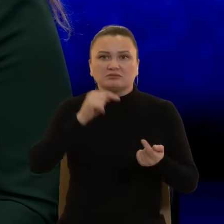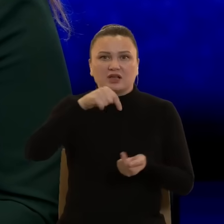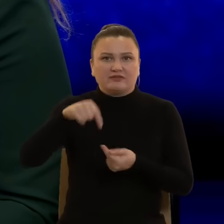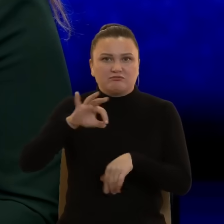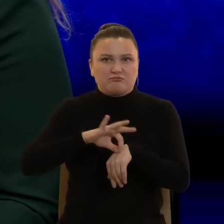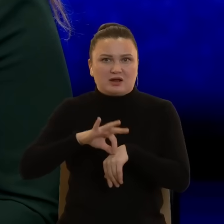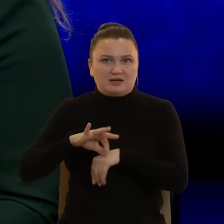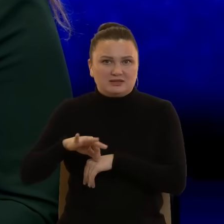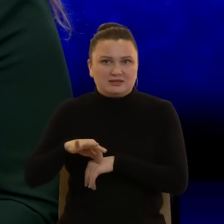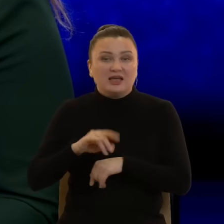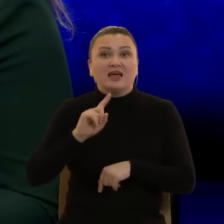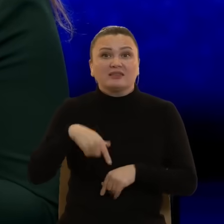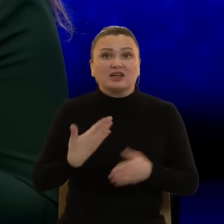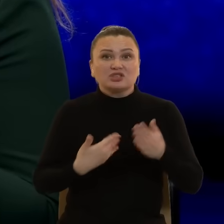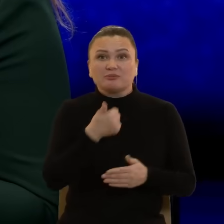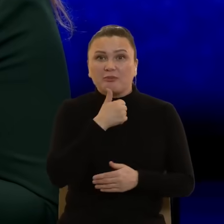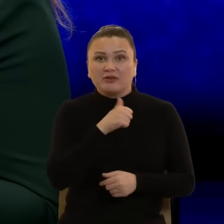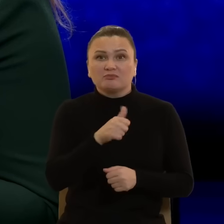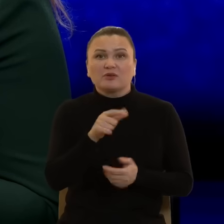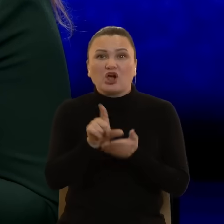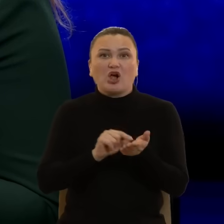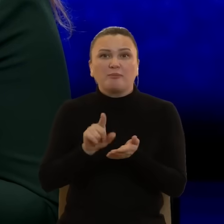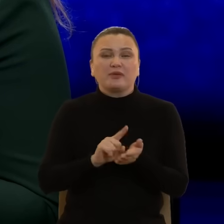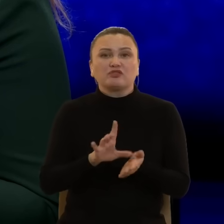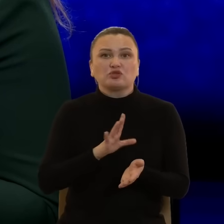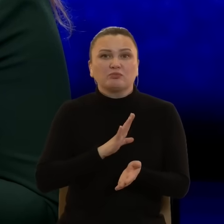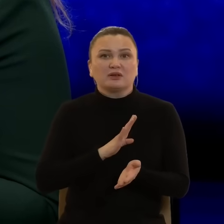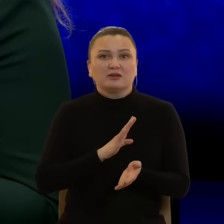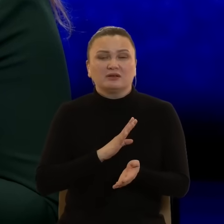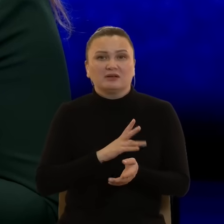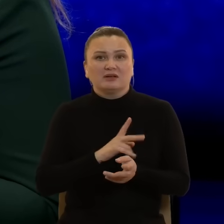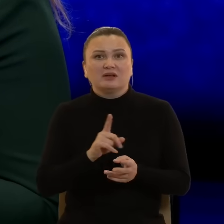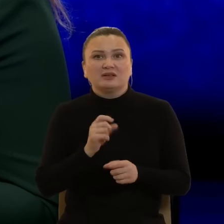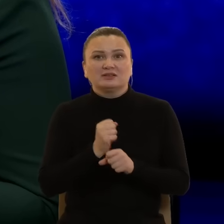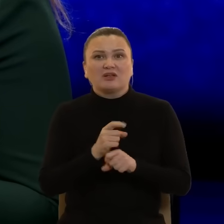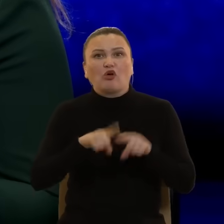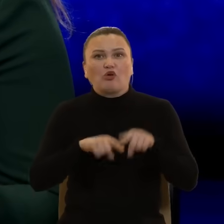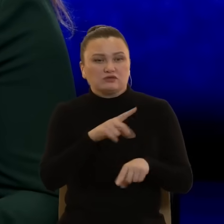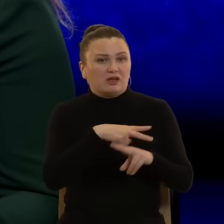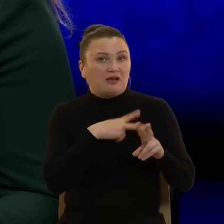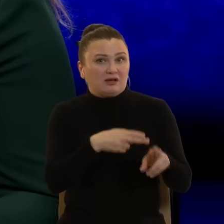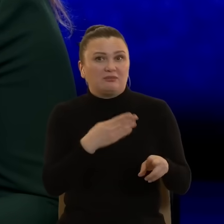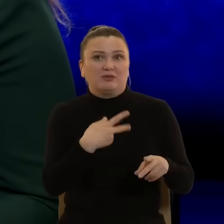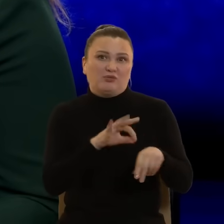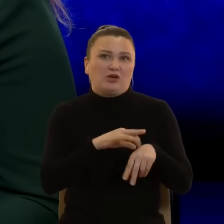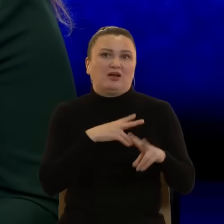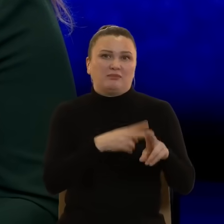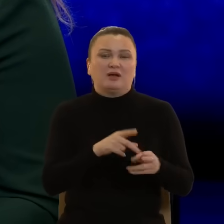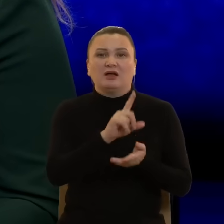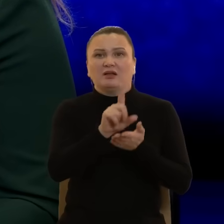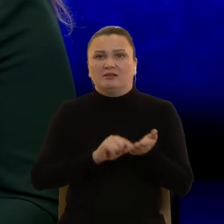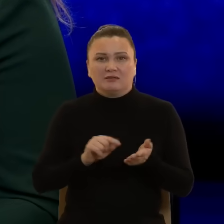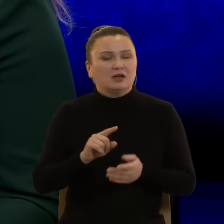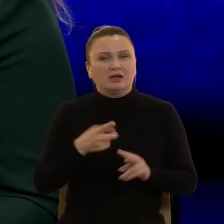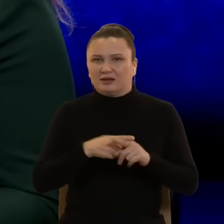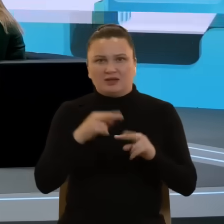И даже если он попытается копировать назначения врача, которые были сделаны родственнику и знакомому, это совершенно